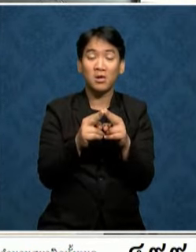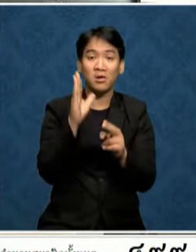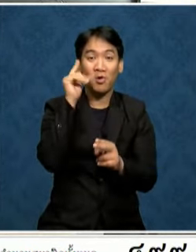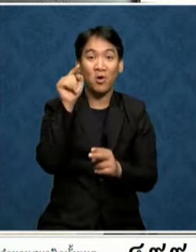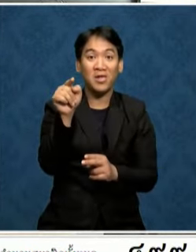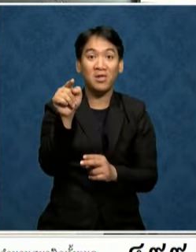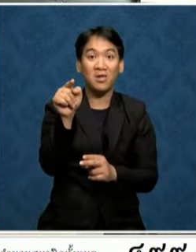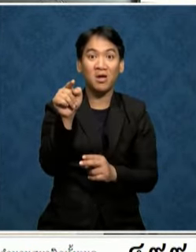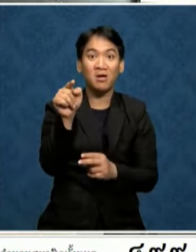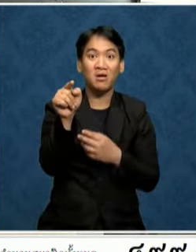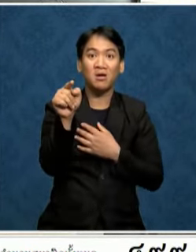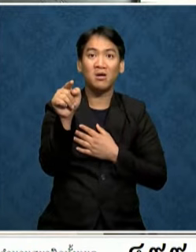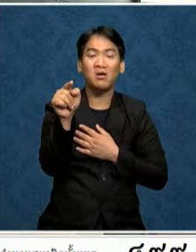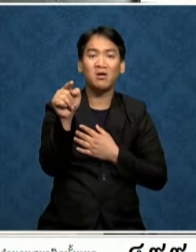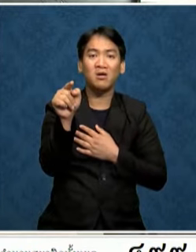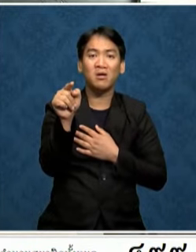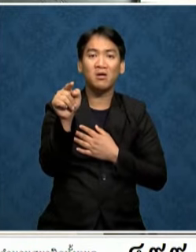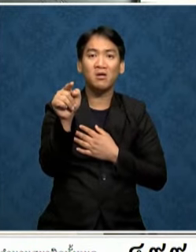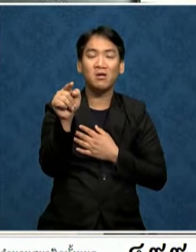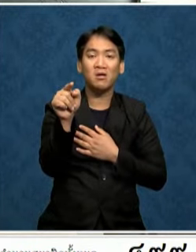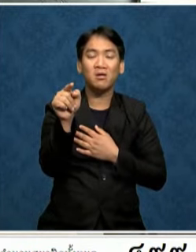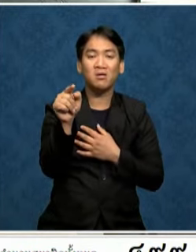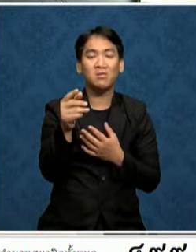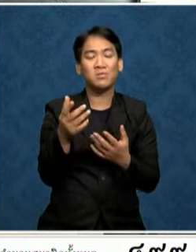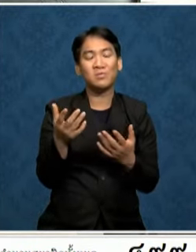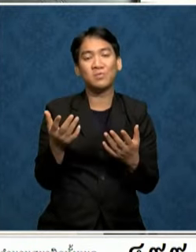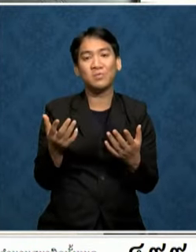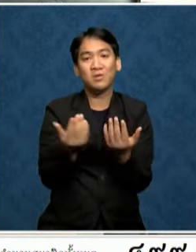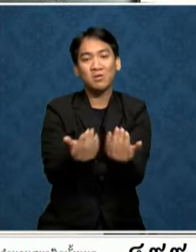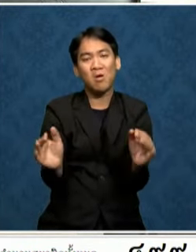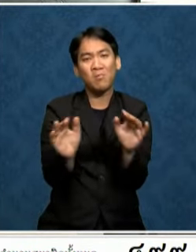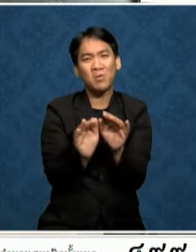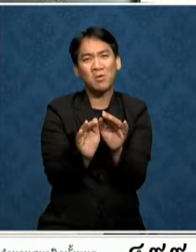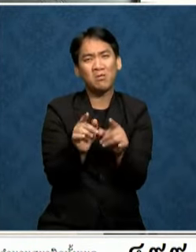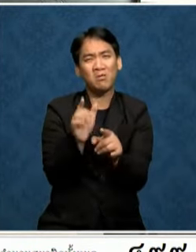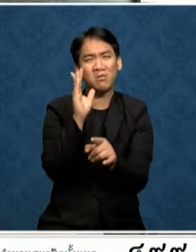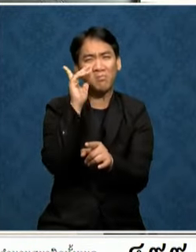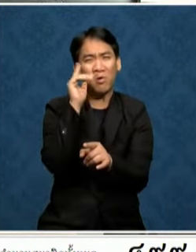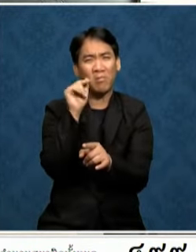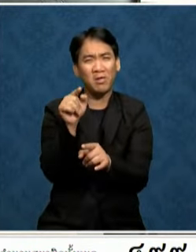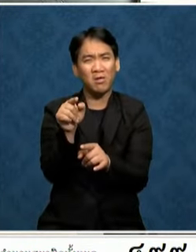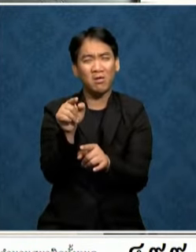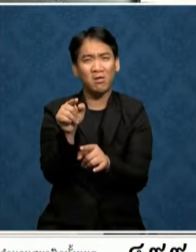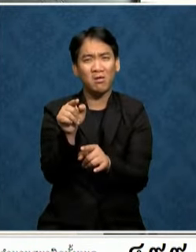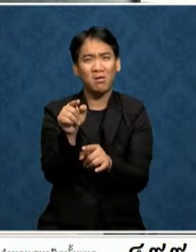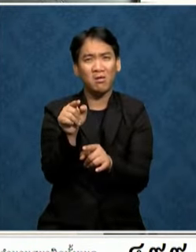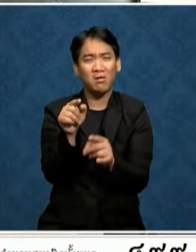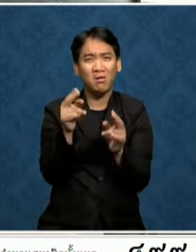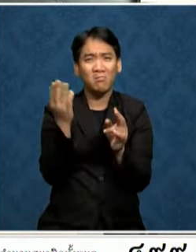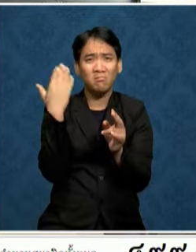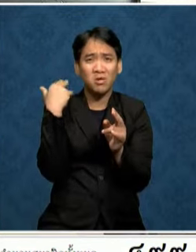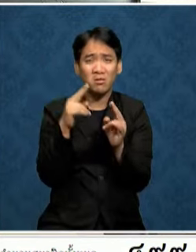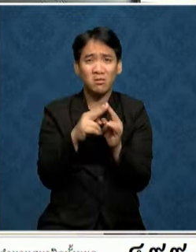สังคมมีความรู้สึกยังไงกับครอบครัวมันจะไม่เป็นโรคซึมเศร้าทั้งหมดเหรอครับเหมือนที่